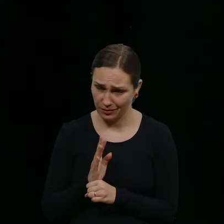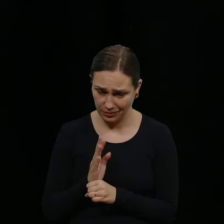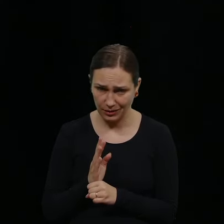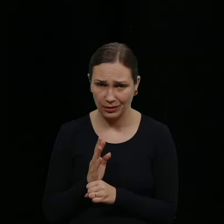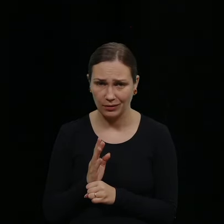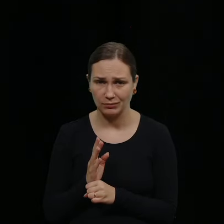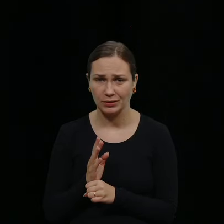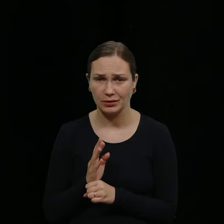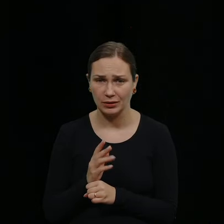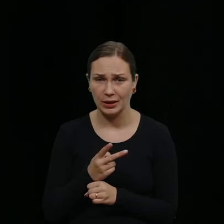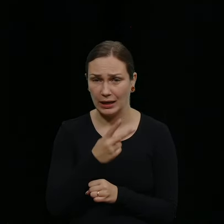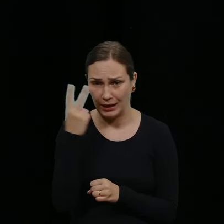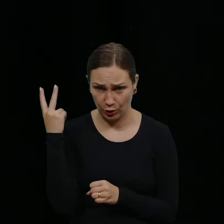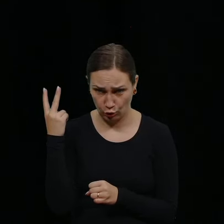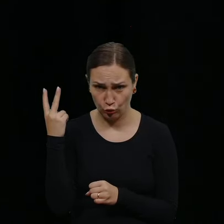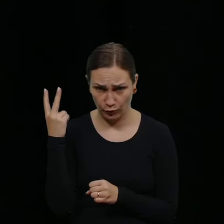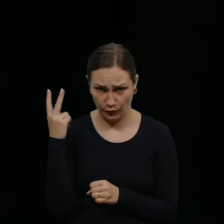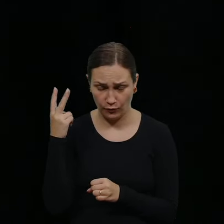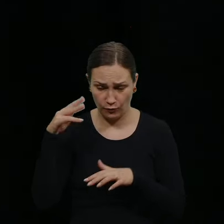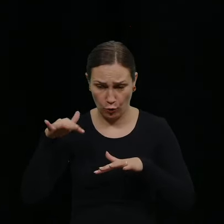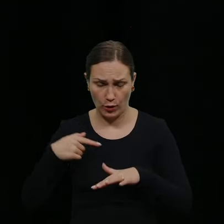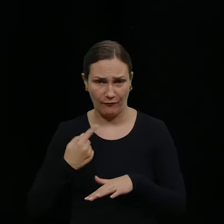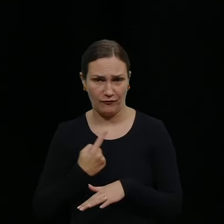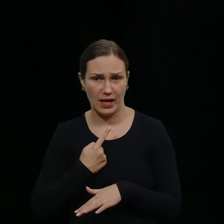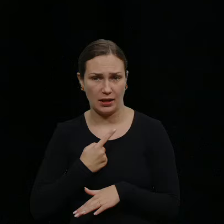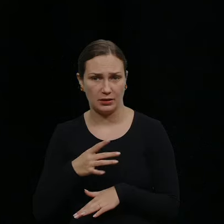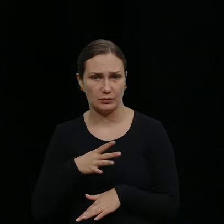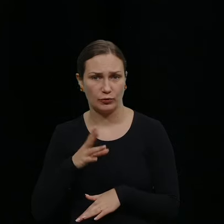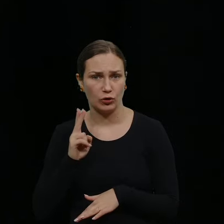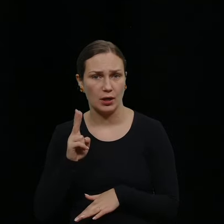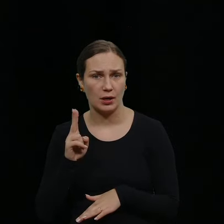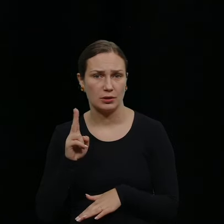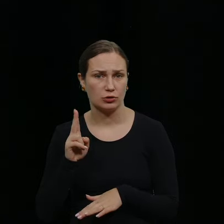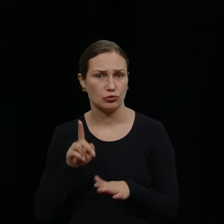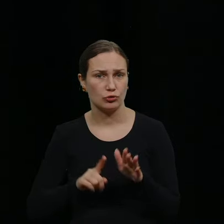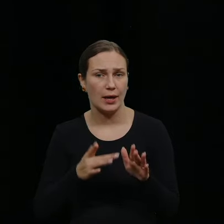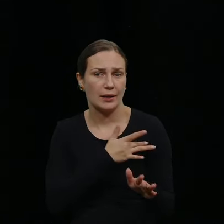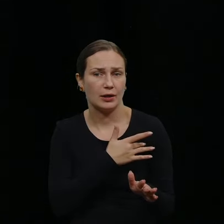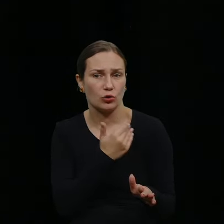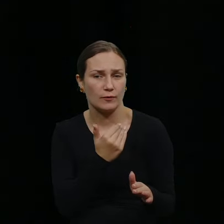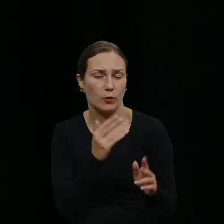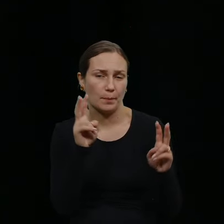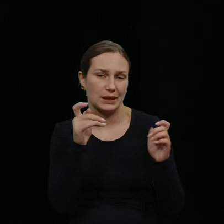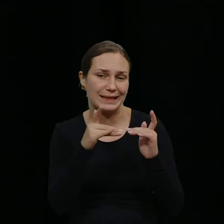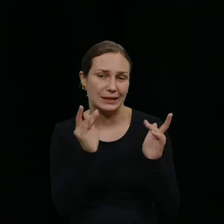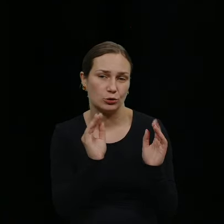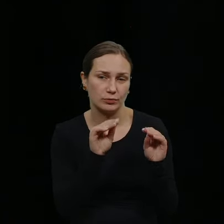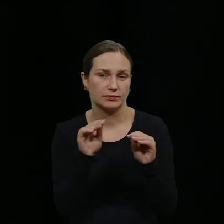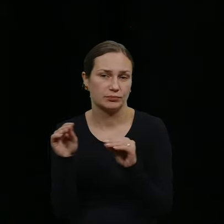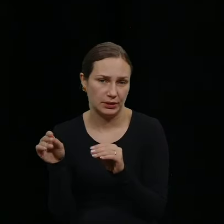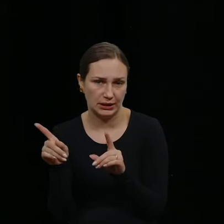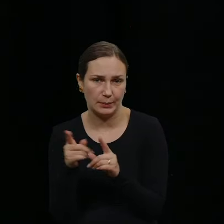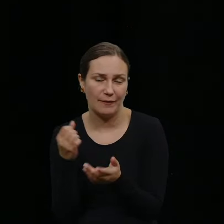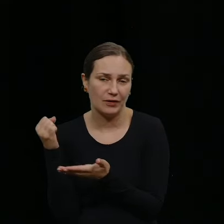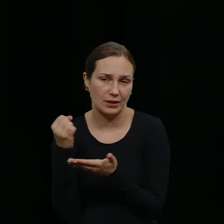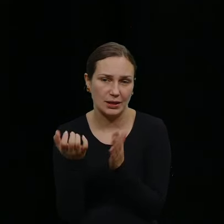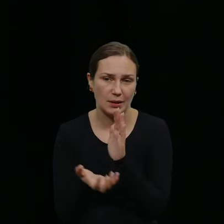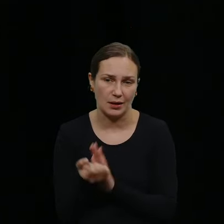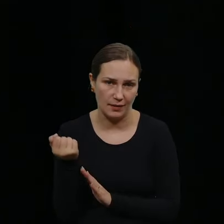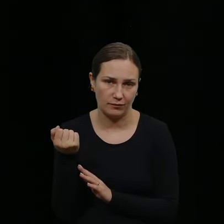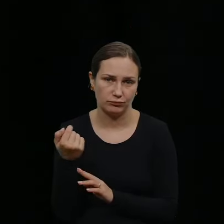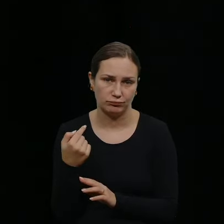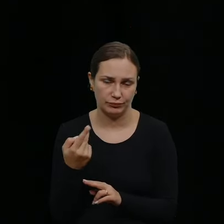mano, bet iš Lietuvos buvau tas, kuris tuos tiltus energetinius tiesė ir finansavimą tiem tiltam